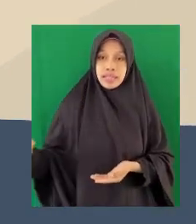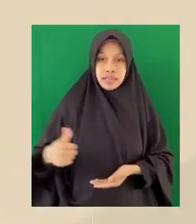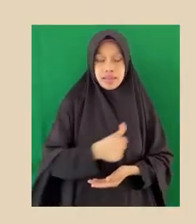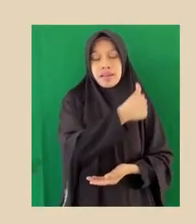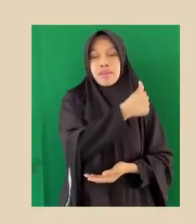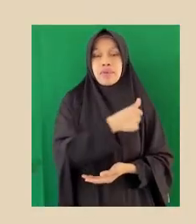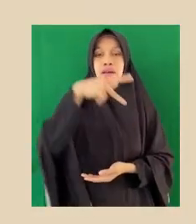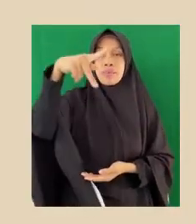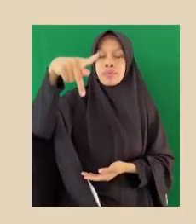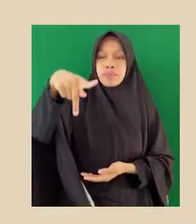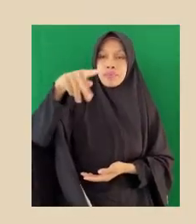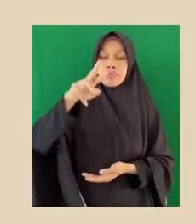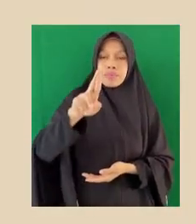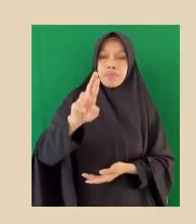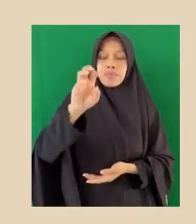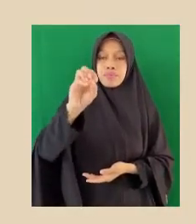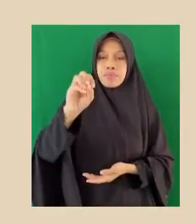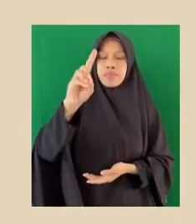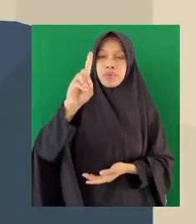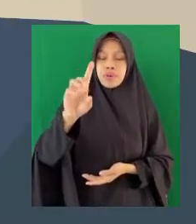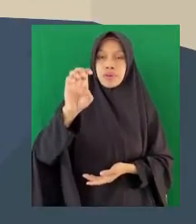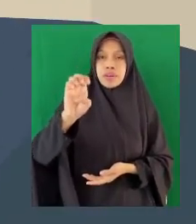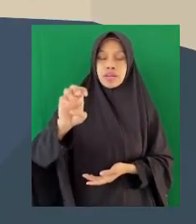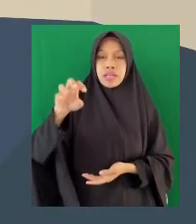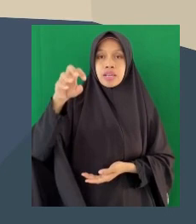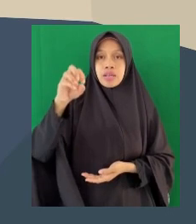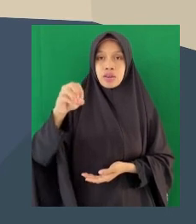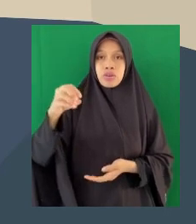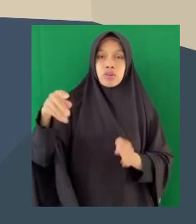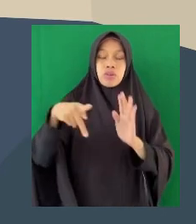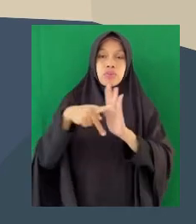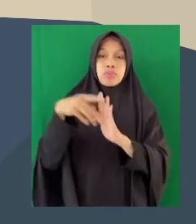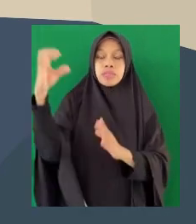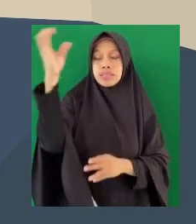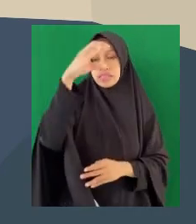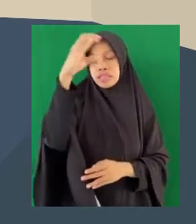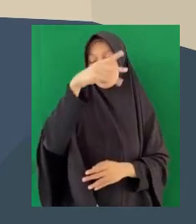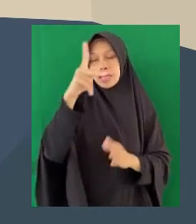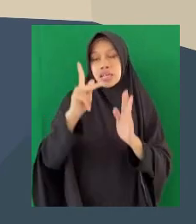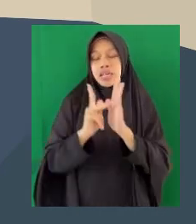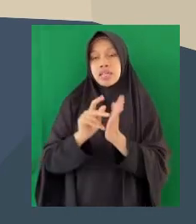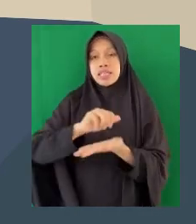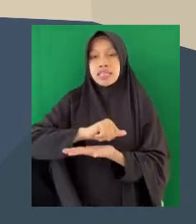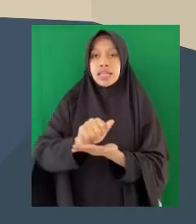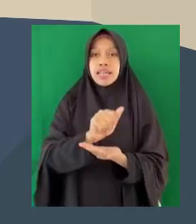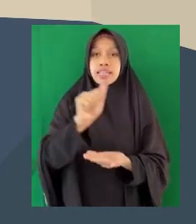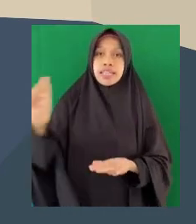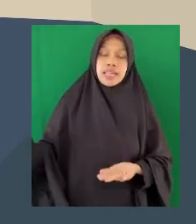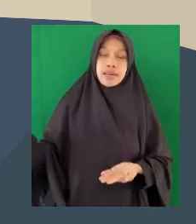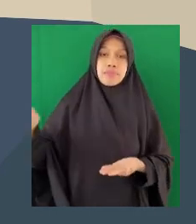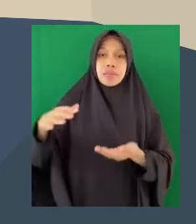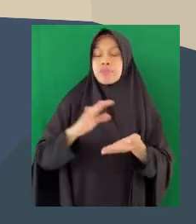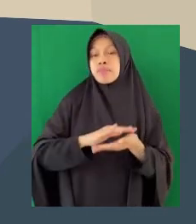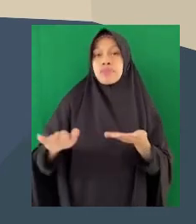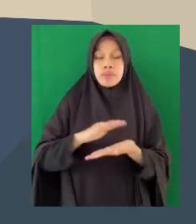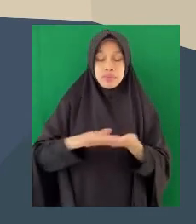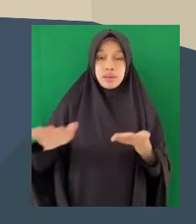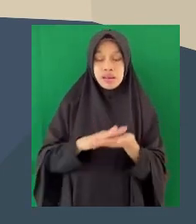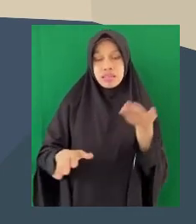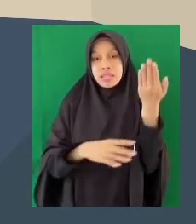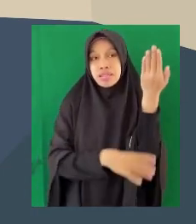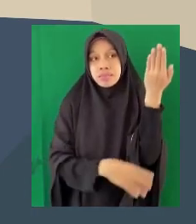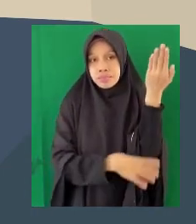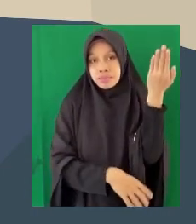disebut dengan layanan Prodeo. Pencari keadilan yang dapat diberikan layanan pembebasan biaya perkara, terdiri